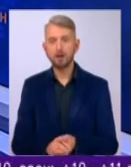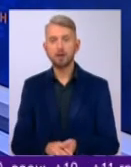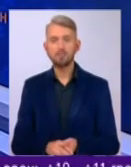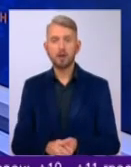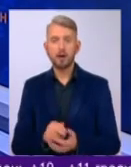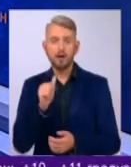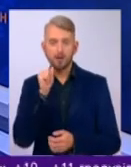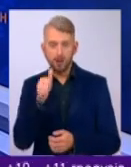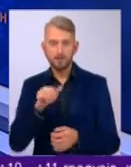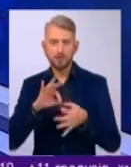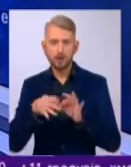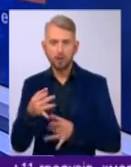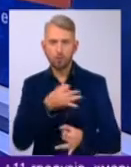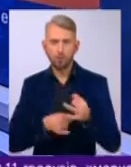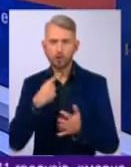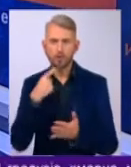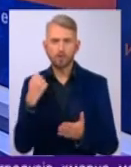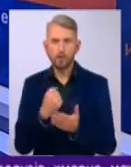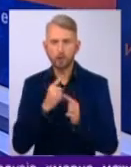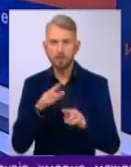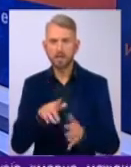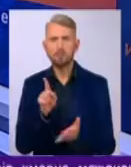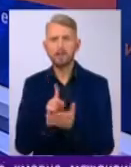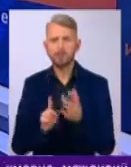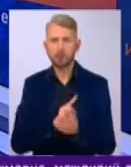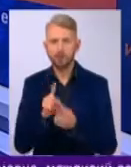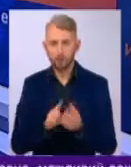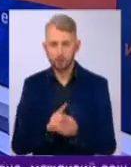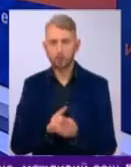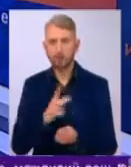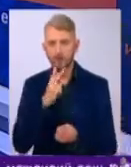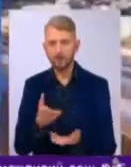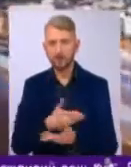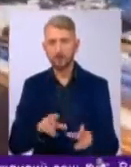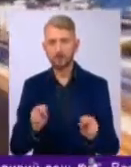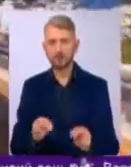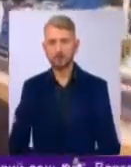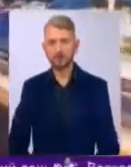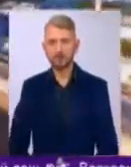у деталях ми обговоримо ухвалену парламентом пенсійну реформу. Долучайтеся до обговорення.